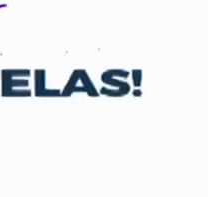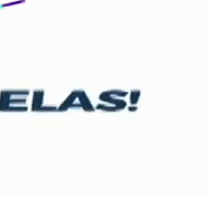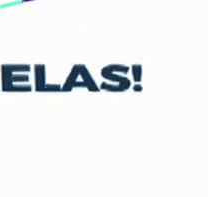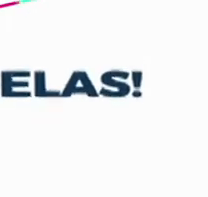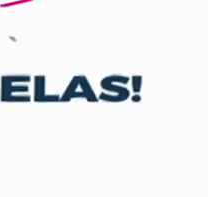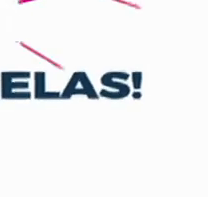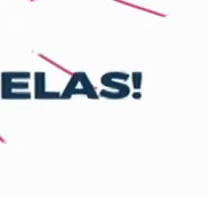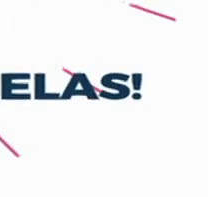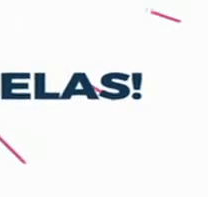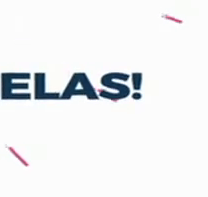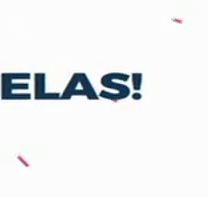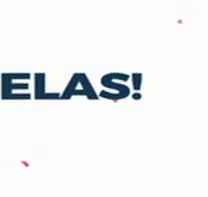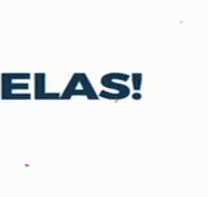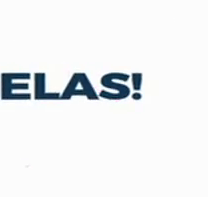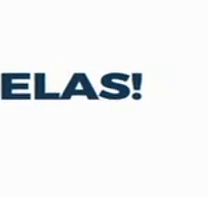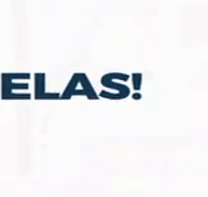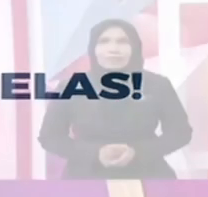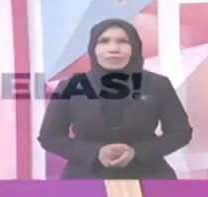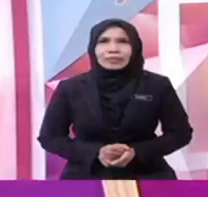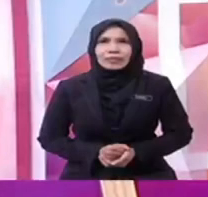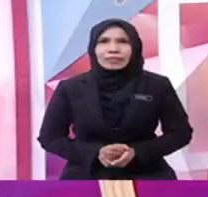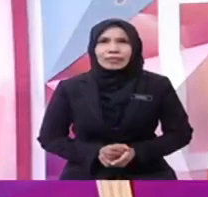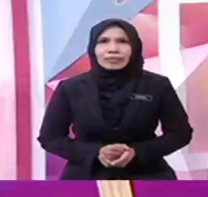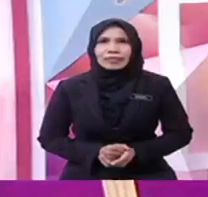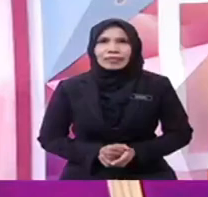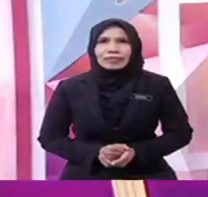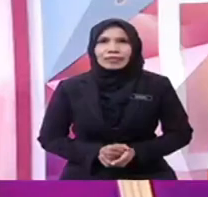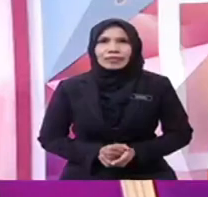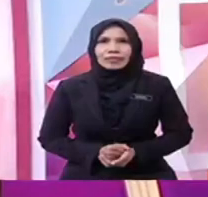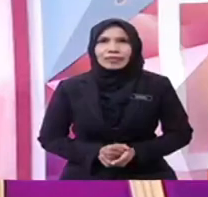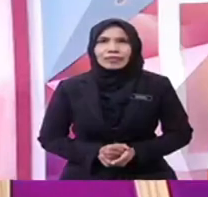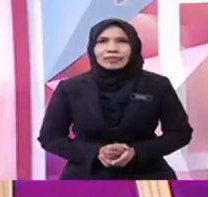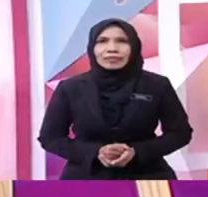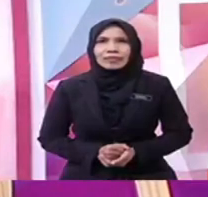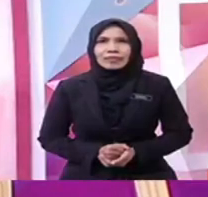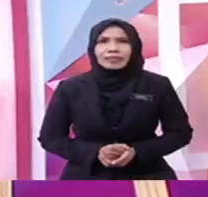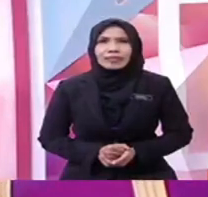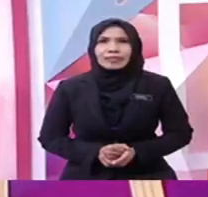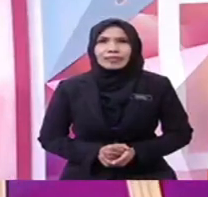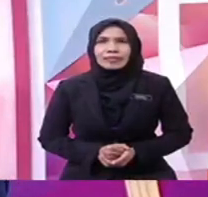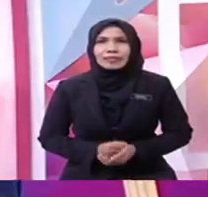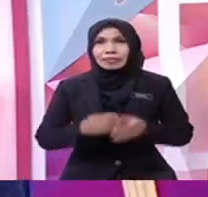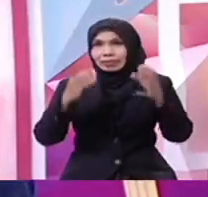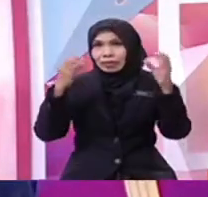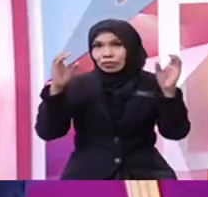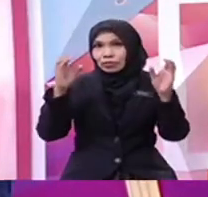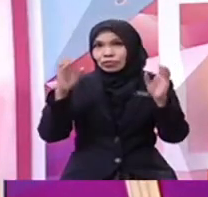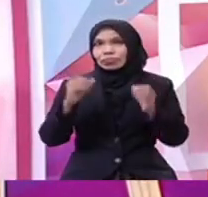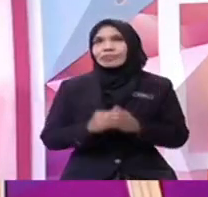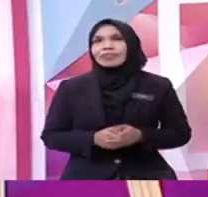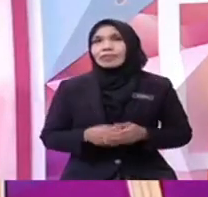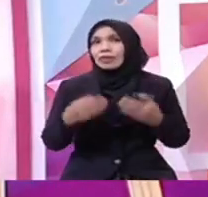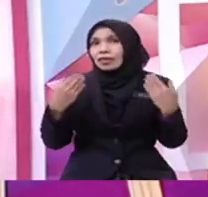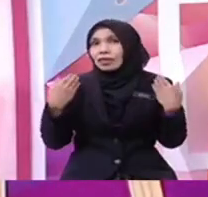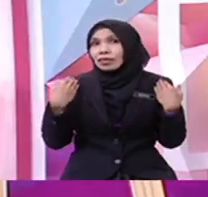Sidik TV GPM by kembali kita di Mohede cvmc go misinya tertinggal